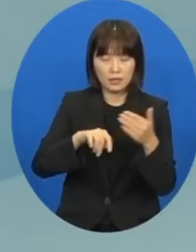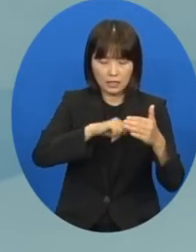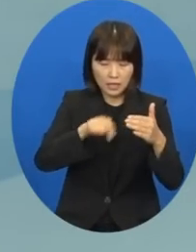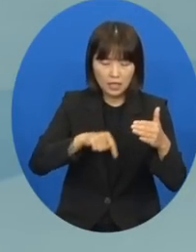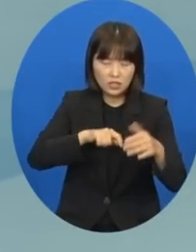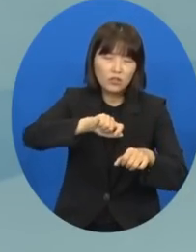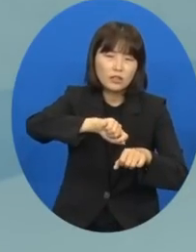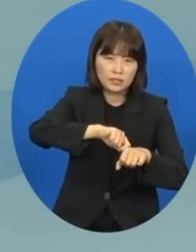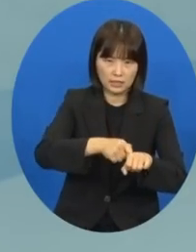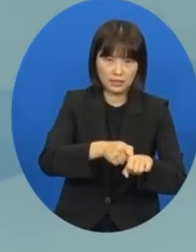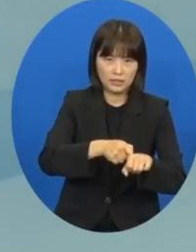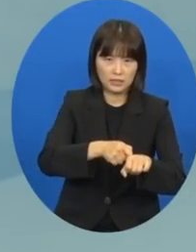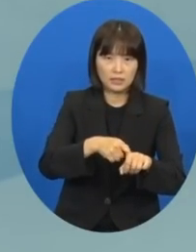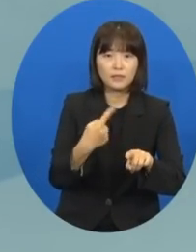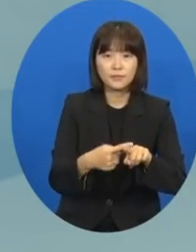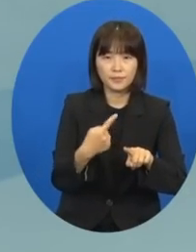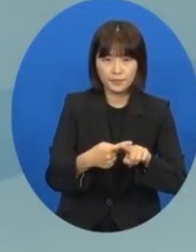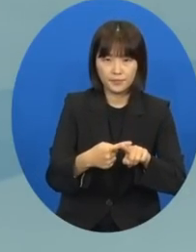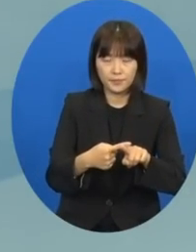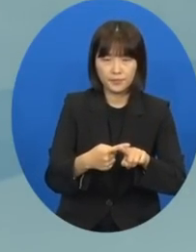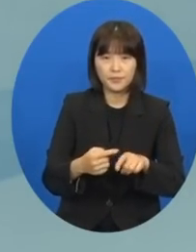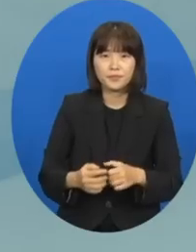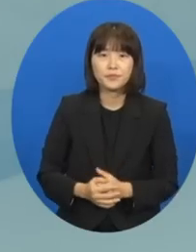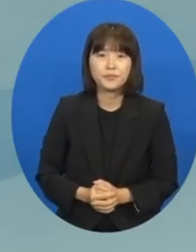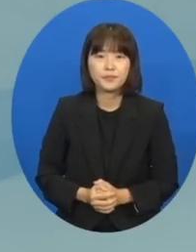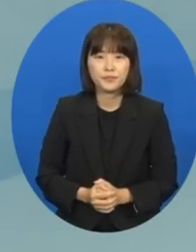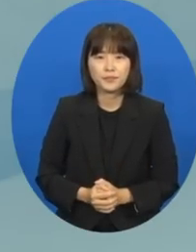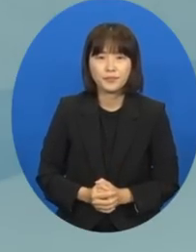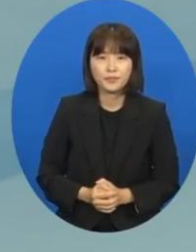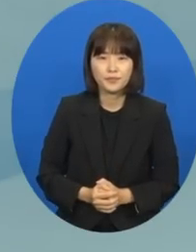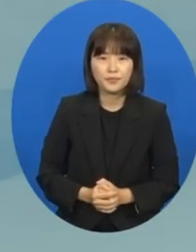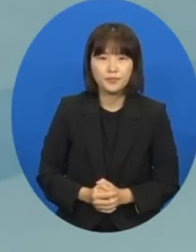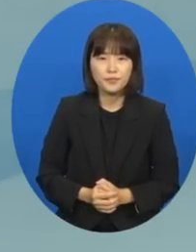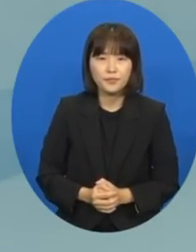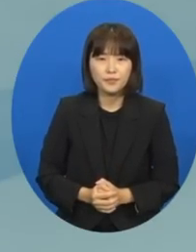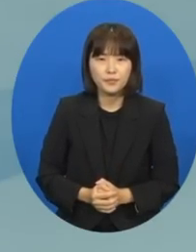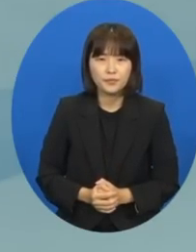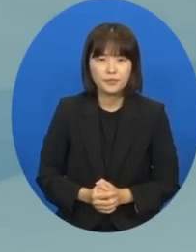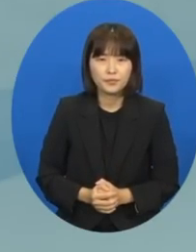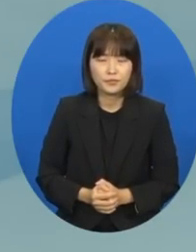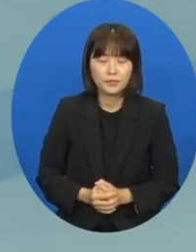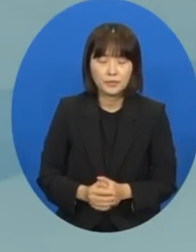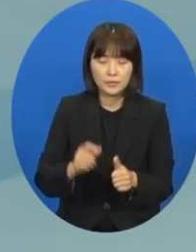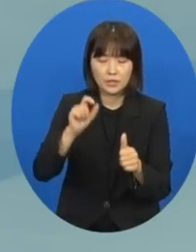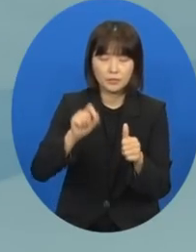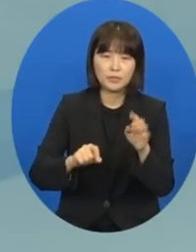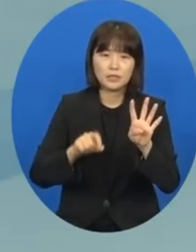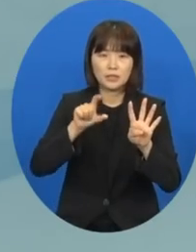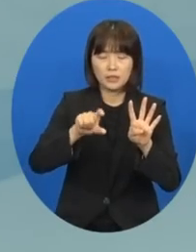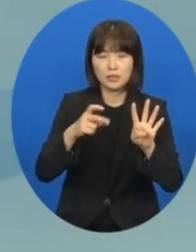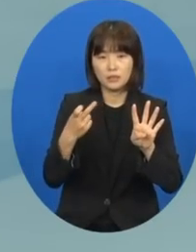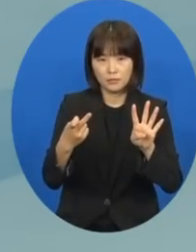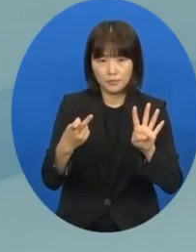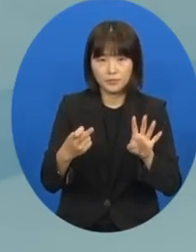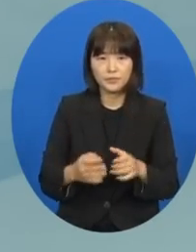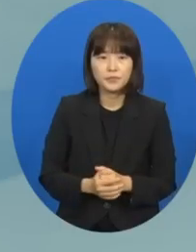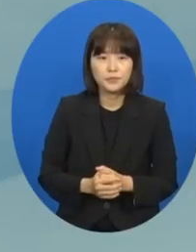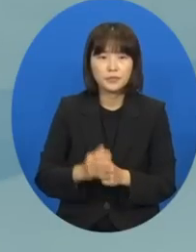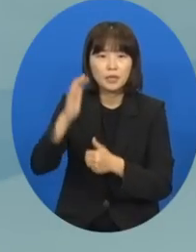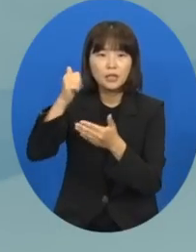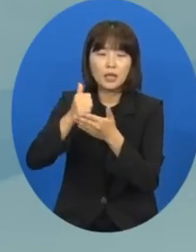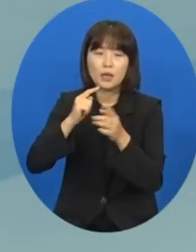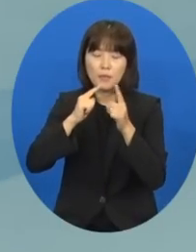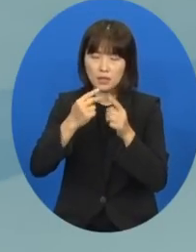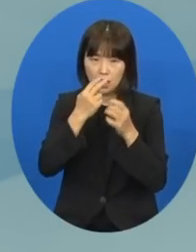깨닫게 하시기 위해서 하나님께서 말씀의 칼로 우리를 심령을 찌르는 거예요. 히브리서 4장 12절의 말씀이 이렇게 되어 있죠. 하나님의